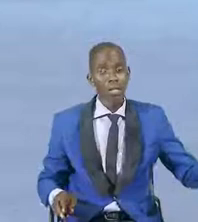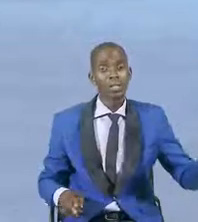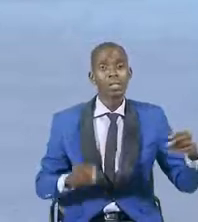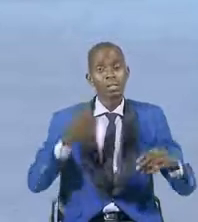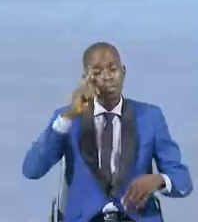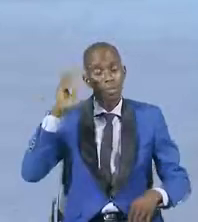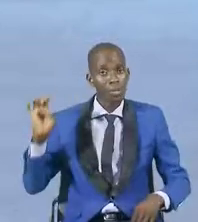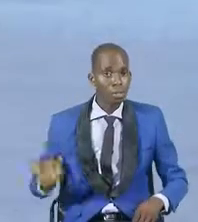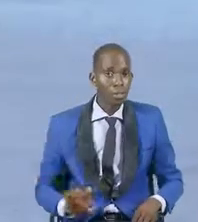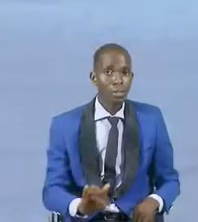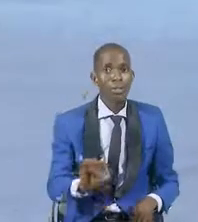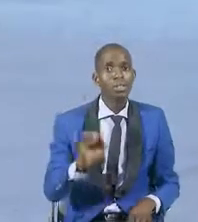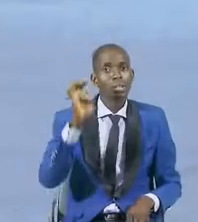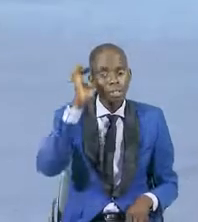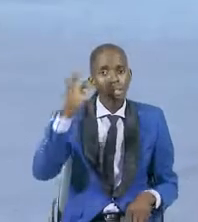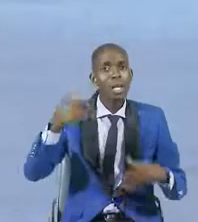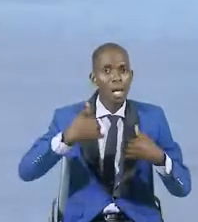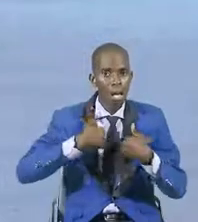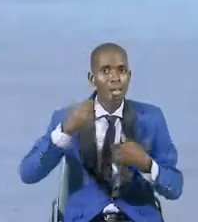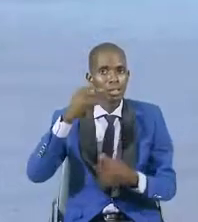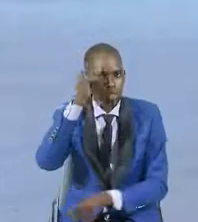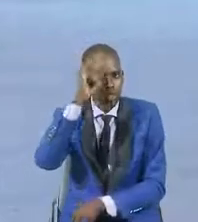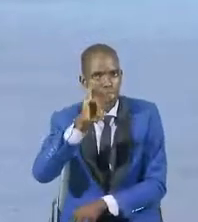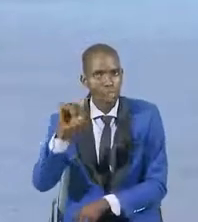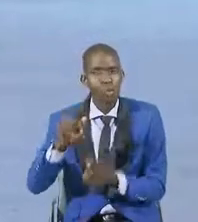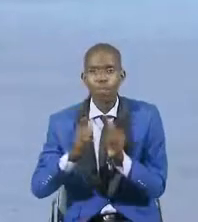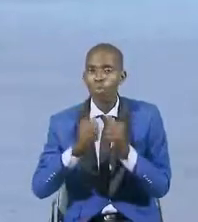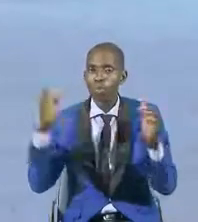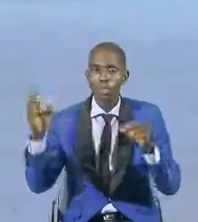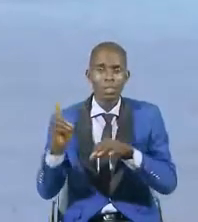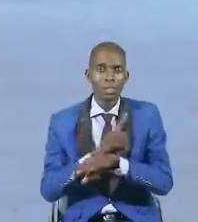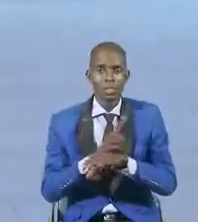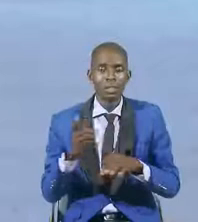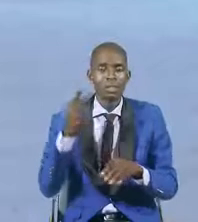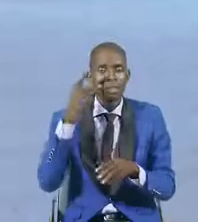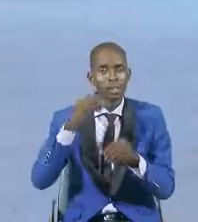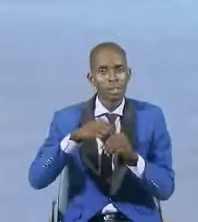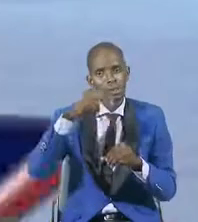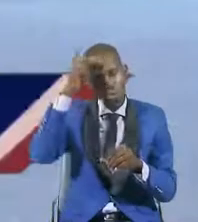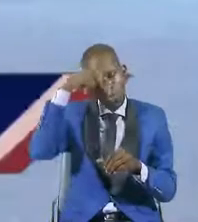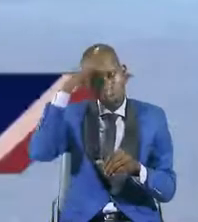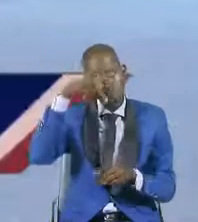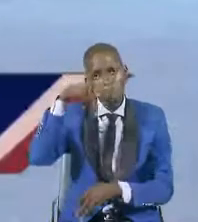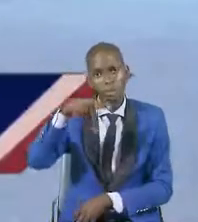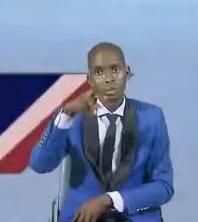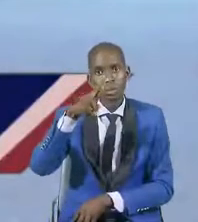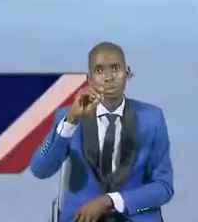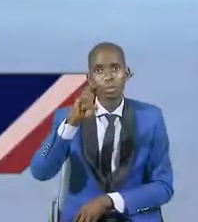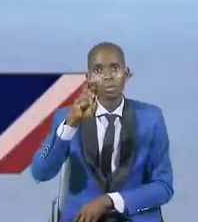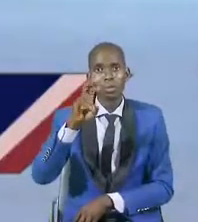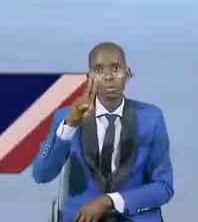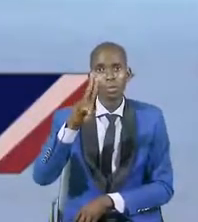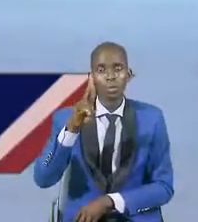l'éternité. Il est maintenant en enfer. Il a le discernement sans la discipline. On va à Proverbe